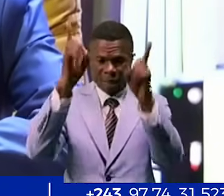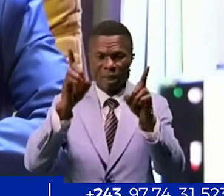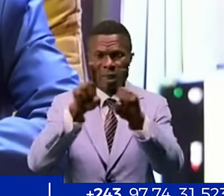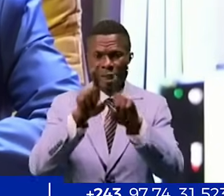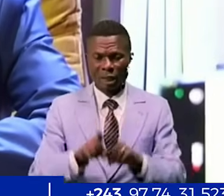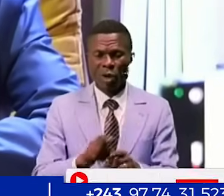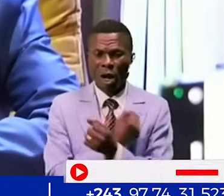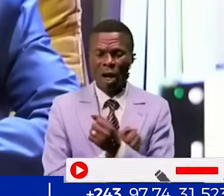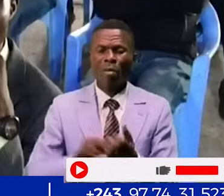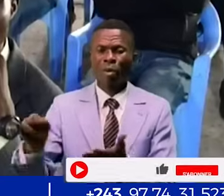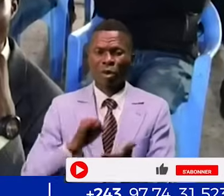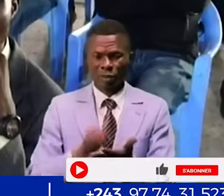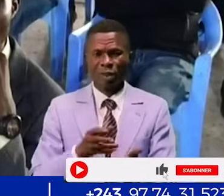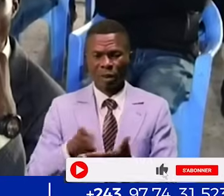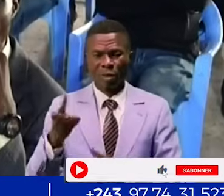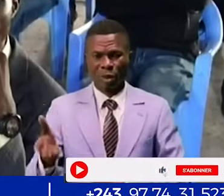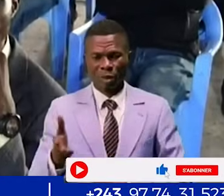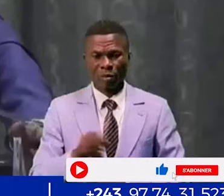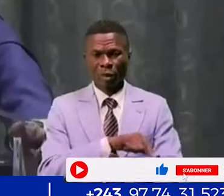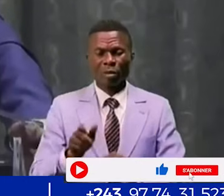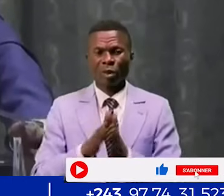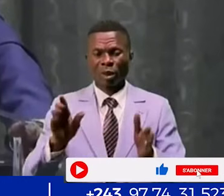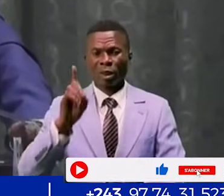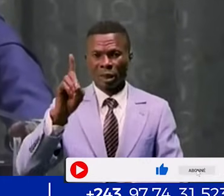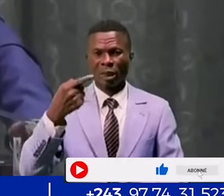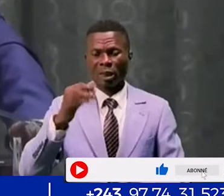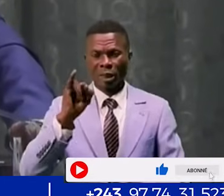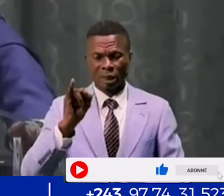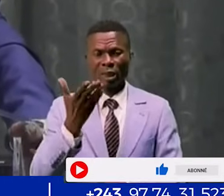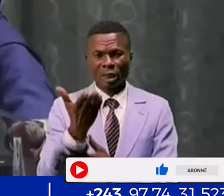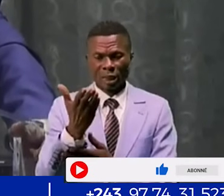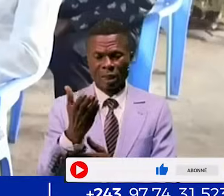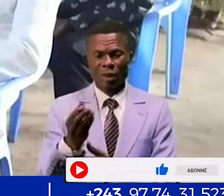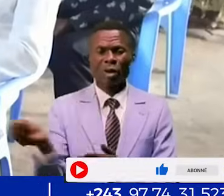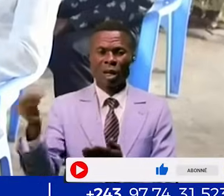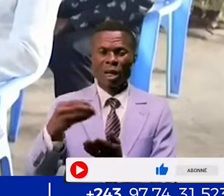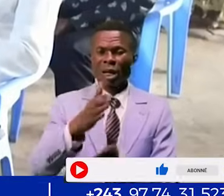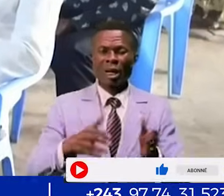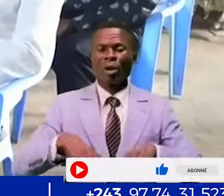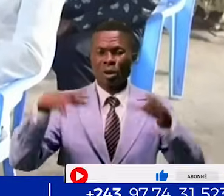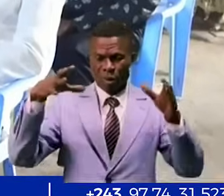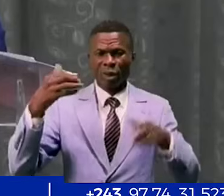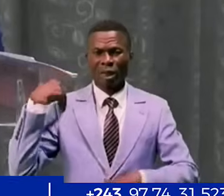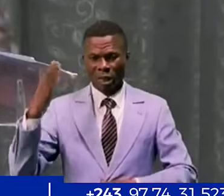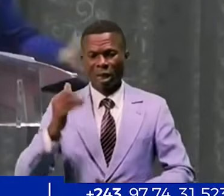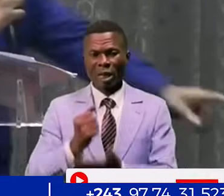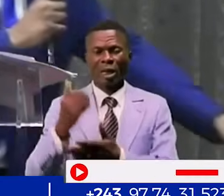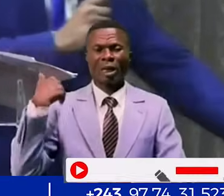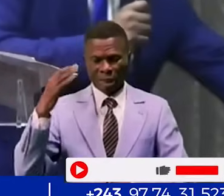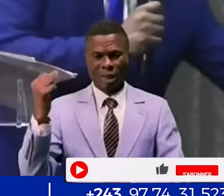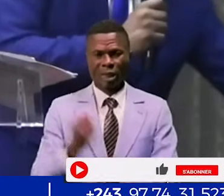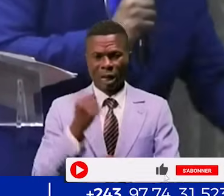au civisme fiscal. La Direction générale des impôts tient à la maximisation des recettes pour permettre à l'État de